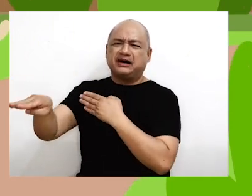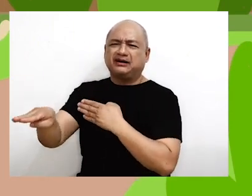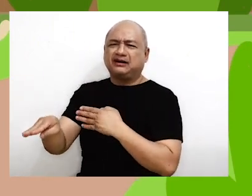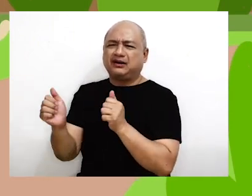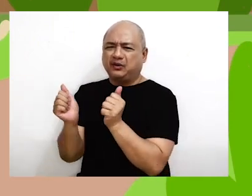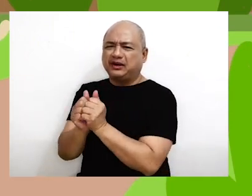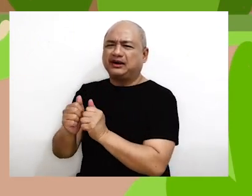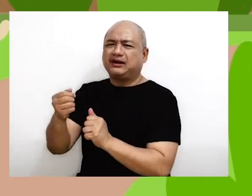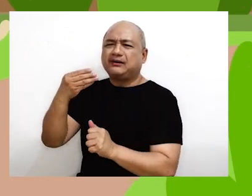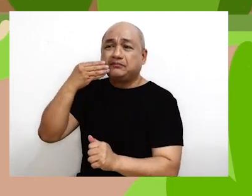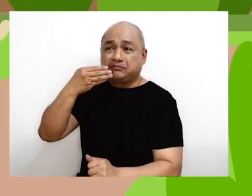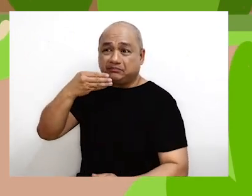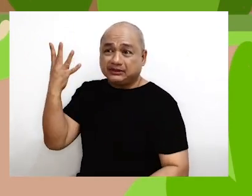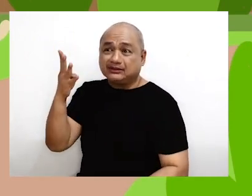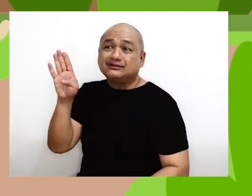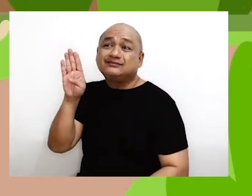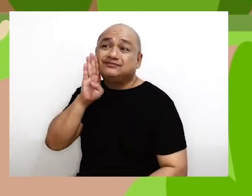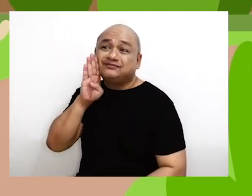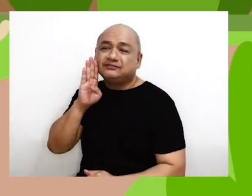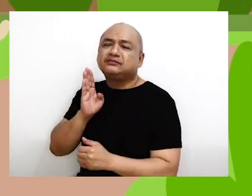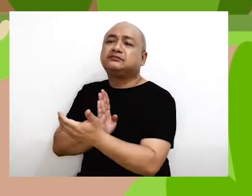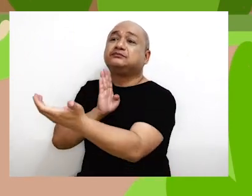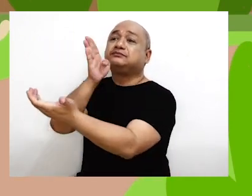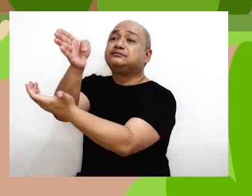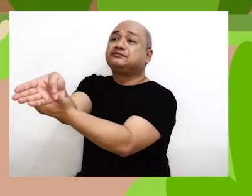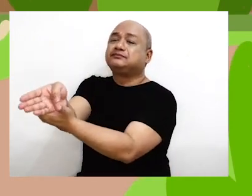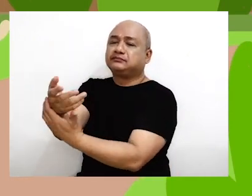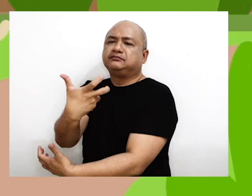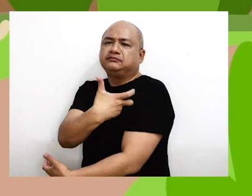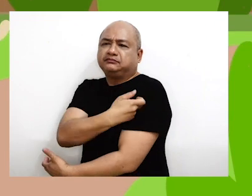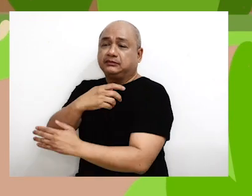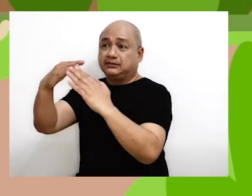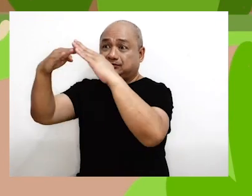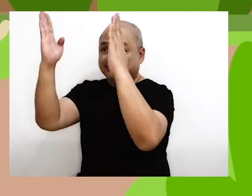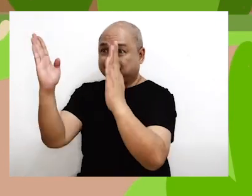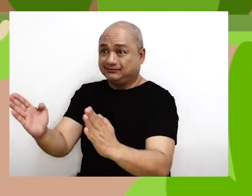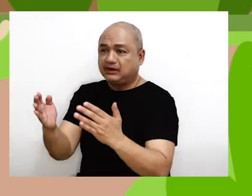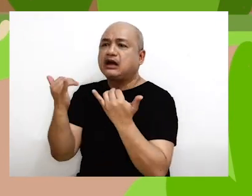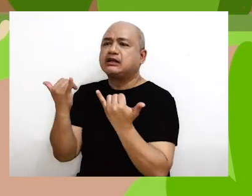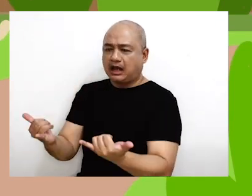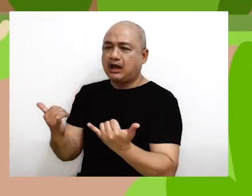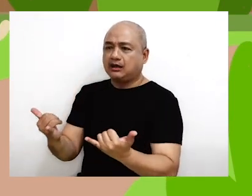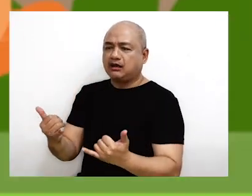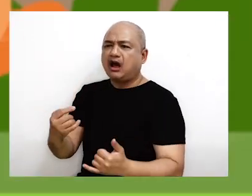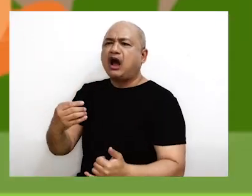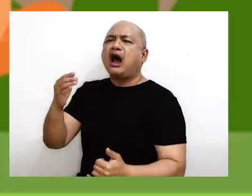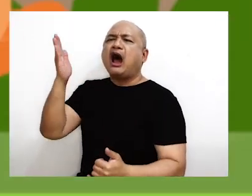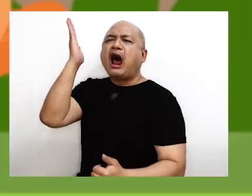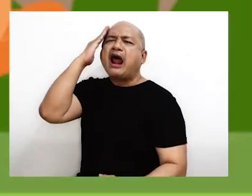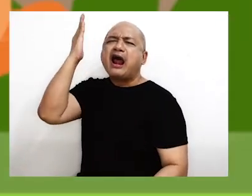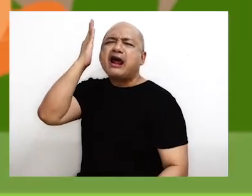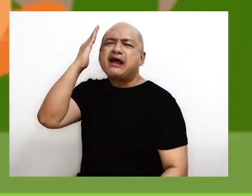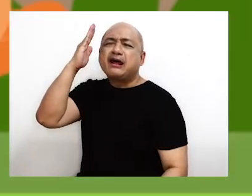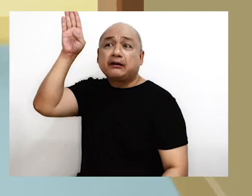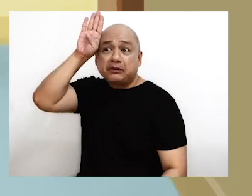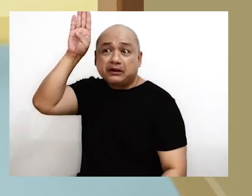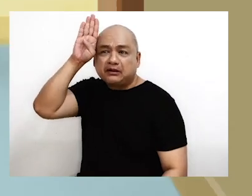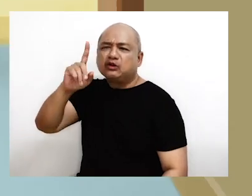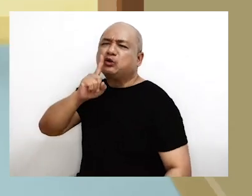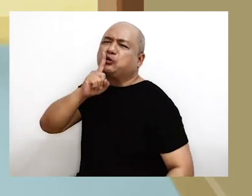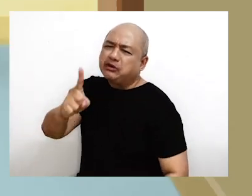pabalik sa barangay hall. Sigurado ako na hinahanap na ako ni Bruce. Masayang tugon ni